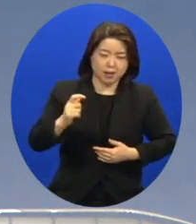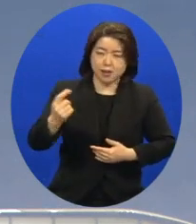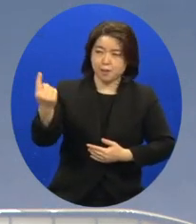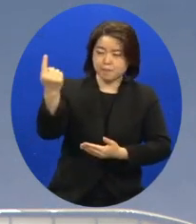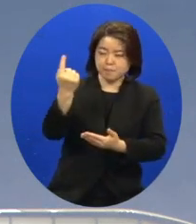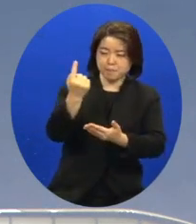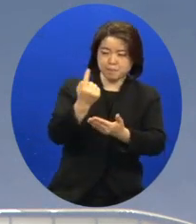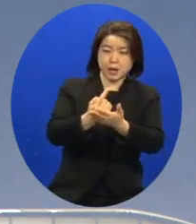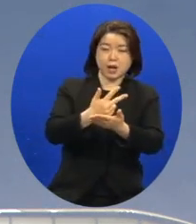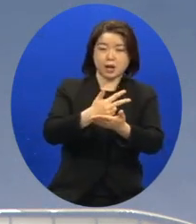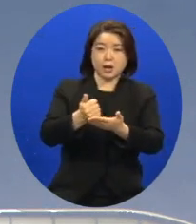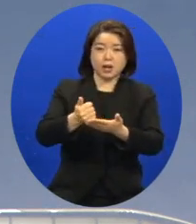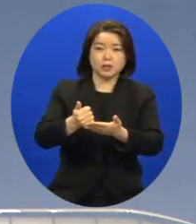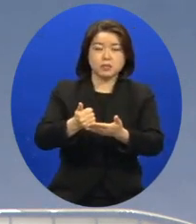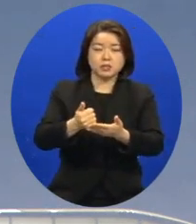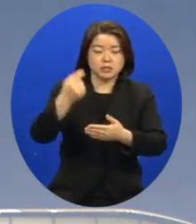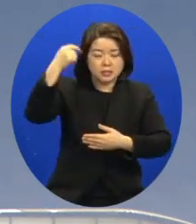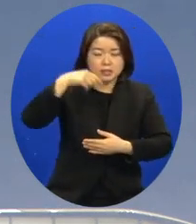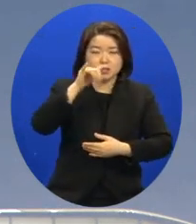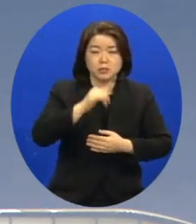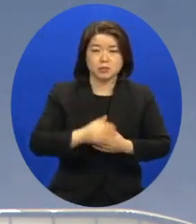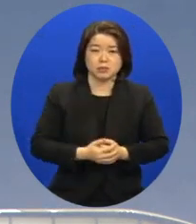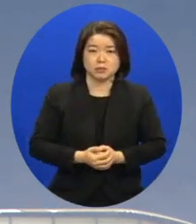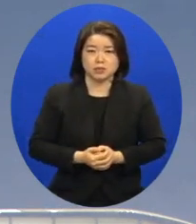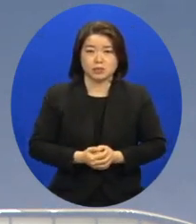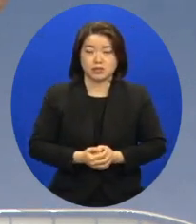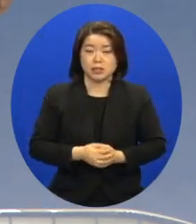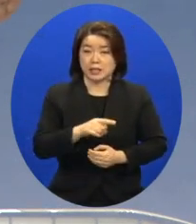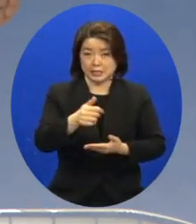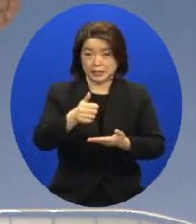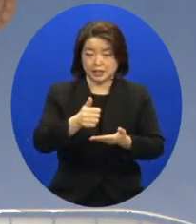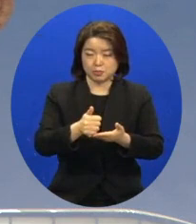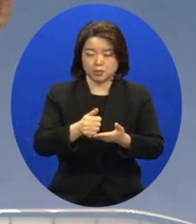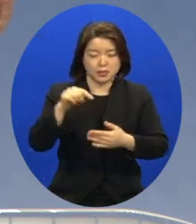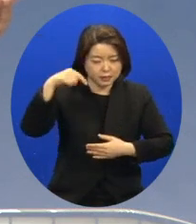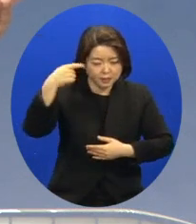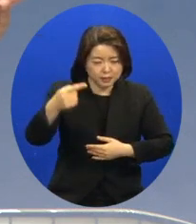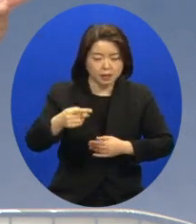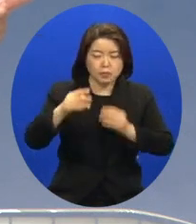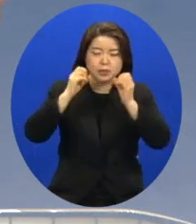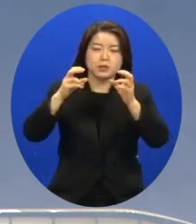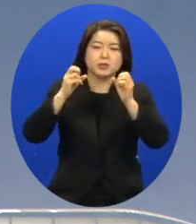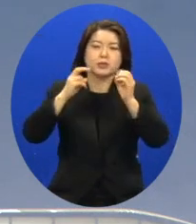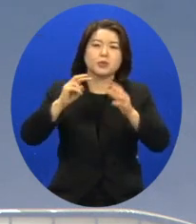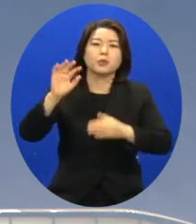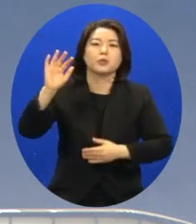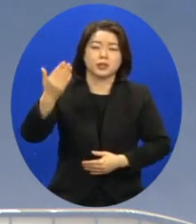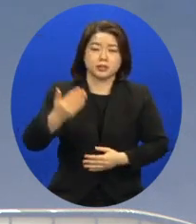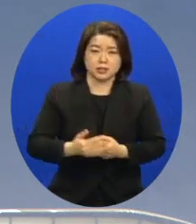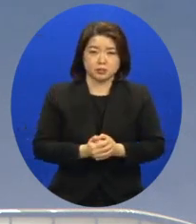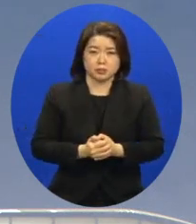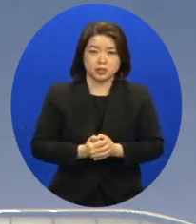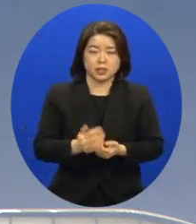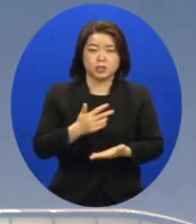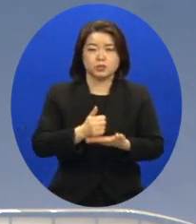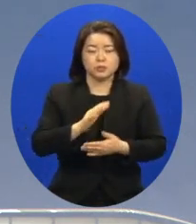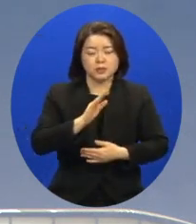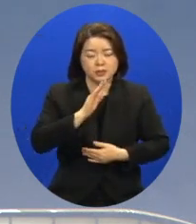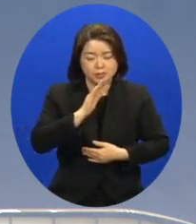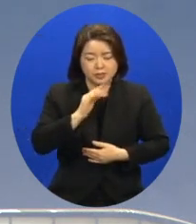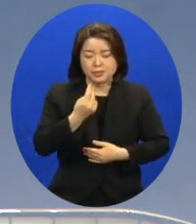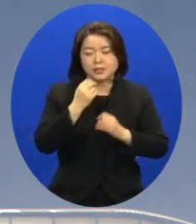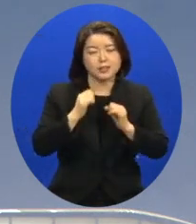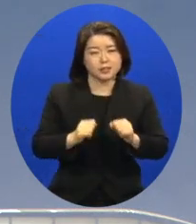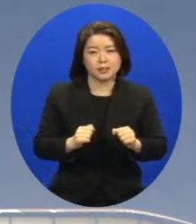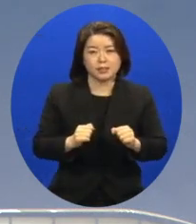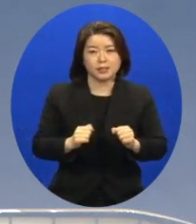거예요. 그리고 이분이 선교사로 헌신하게 됩니다. 주님은 진짜 살아계시구나.